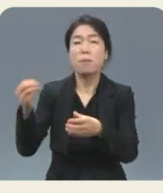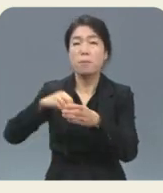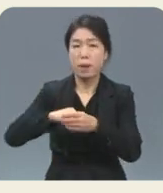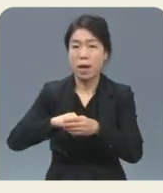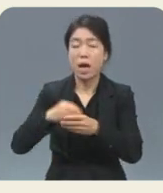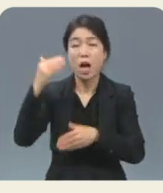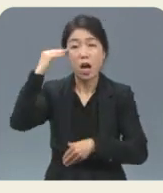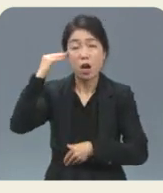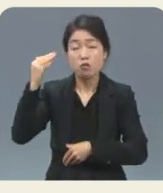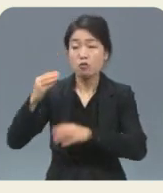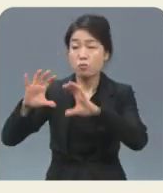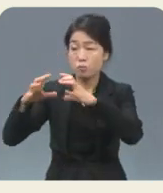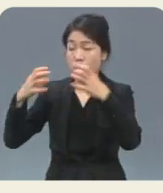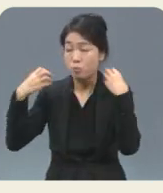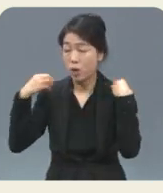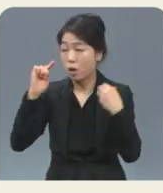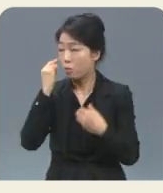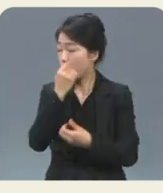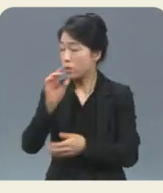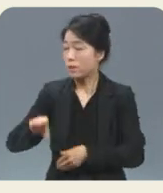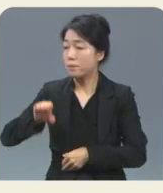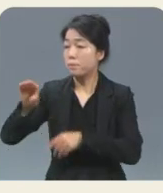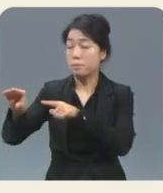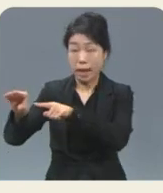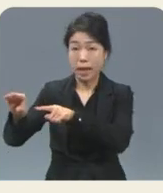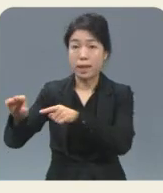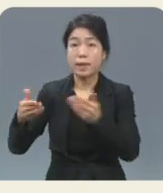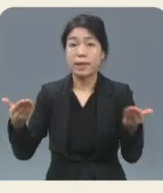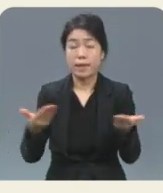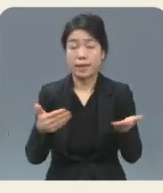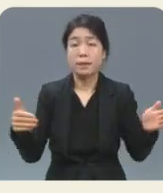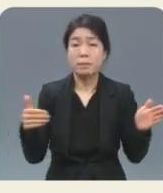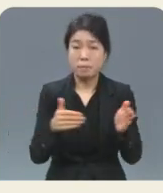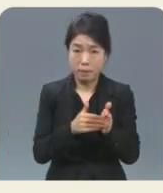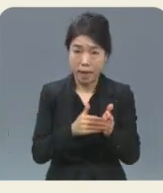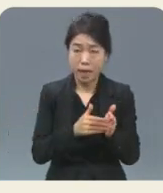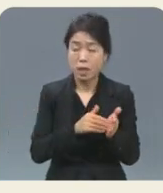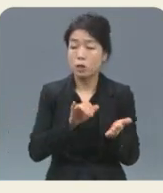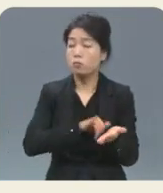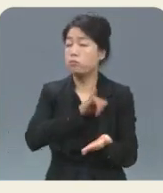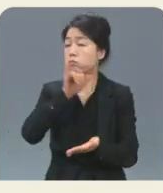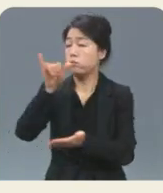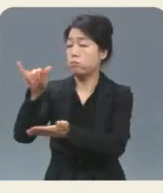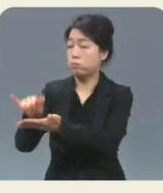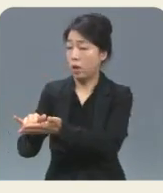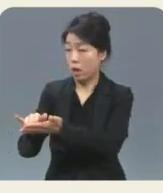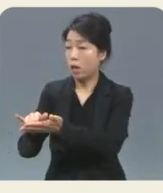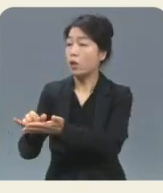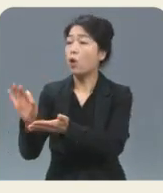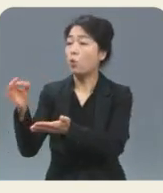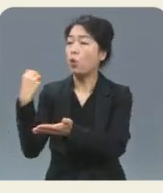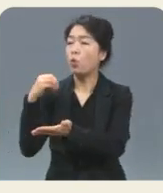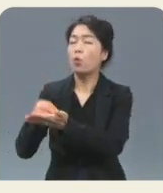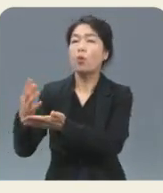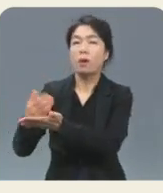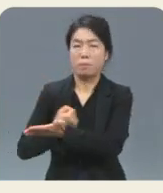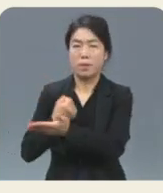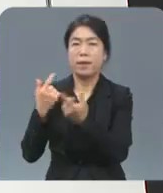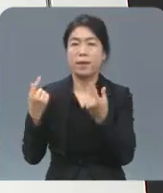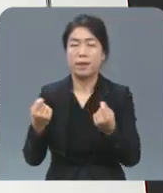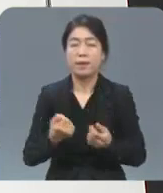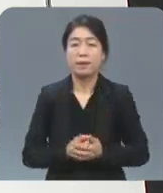전에 외국 자치단체에 보증금을 예치하고 약속한 기간을 마치고 본국으로 돌아가면 돌려받는